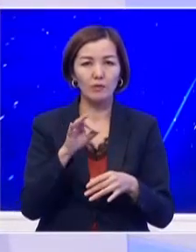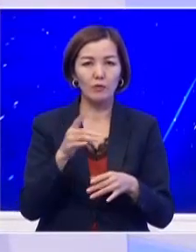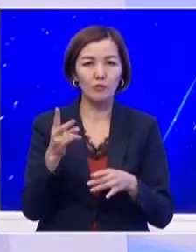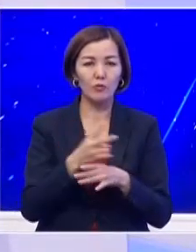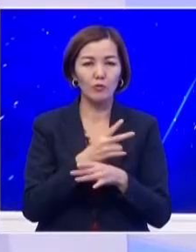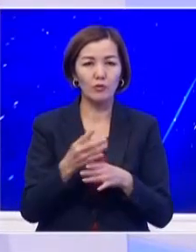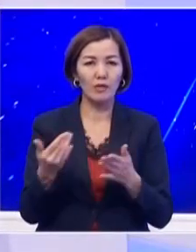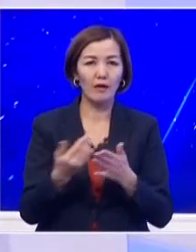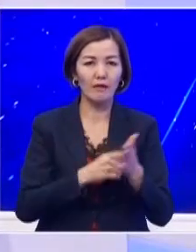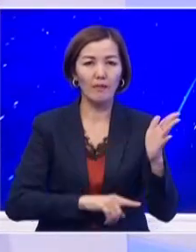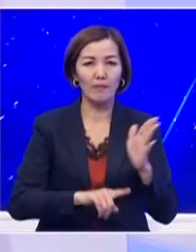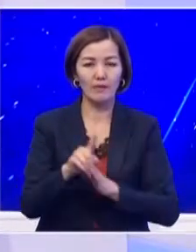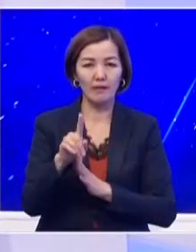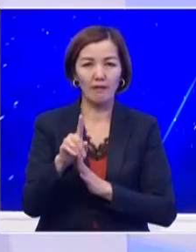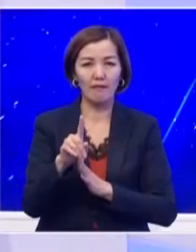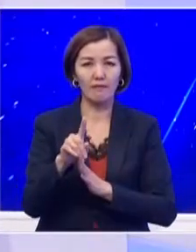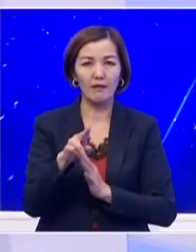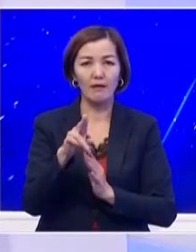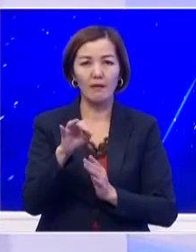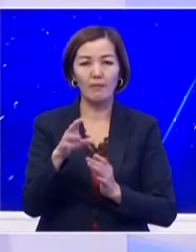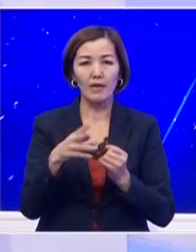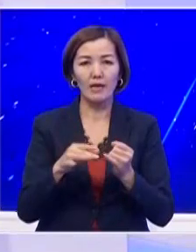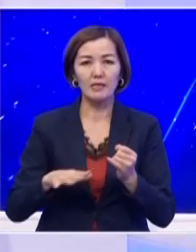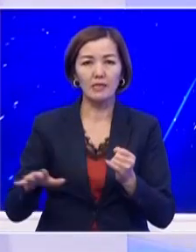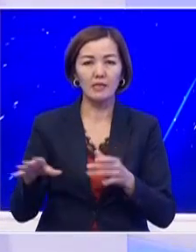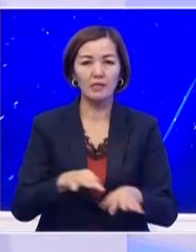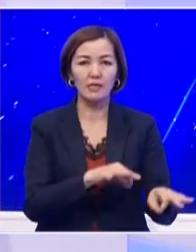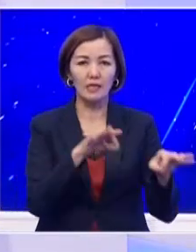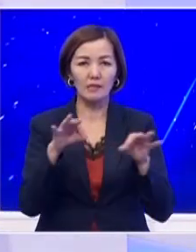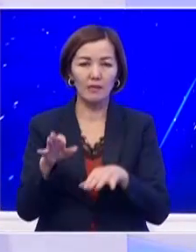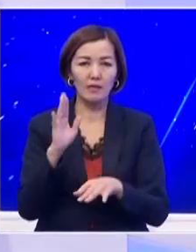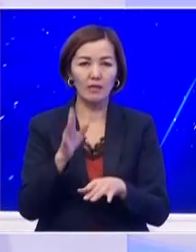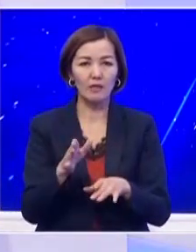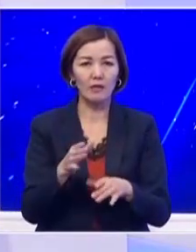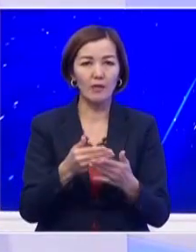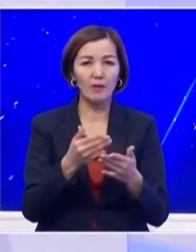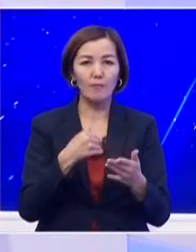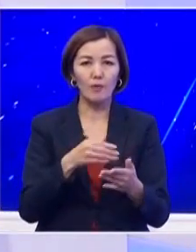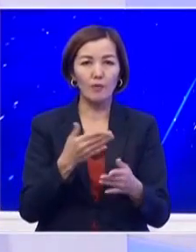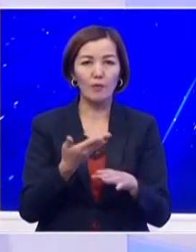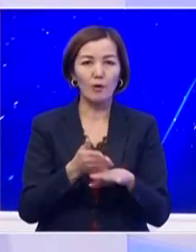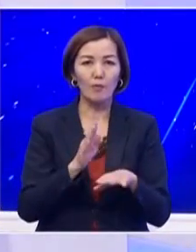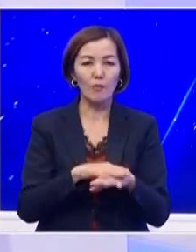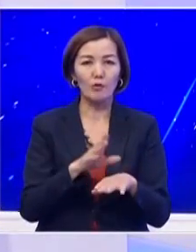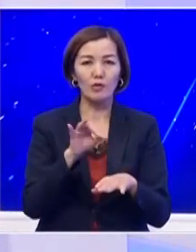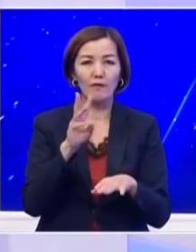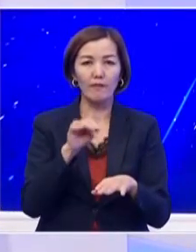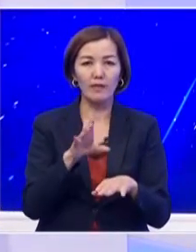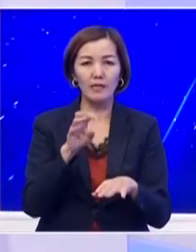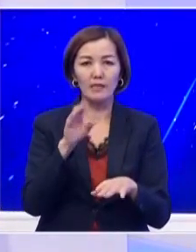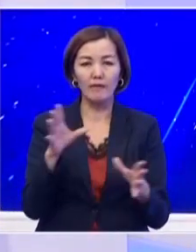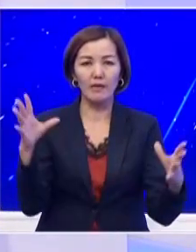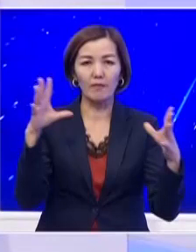ортасында қайта басталады. Астық поляк территориясы арқылы тасымалданатын болады. Айта кетейік, бұған дейін Польша, Венгрия мен Словакия мен